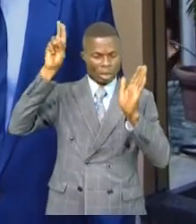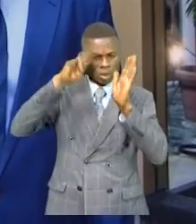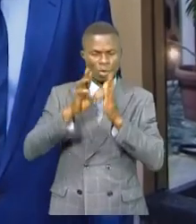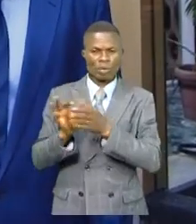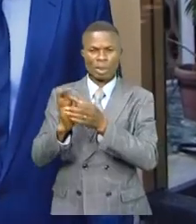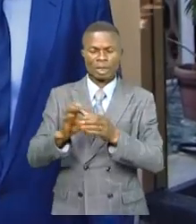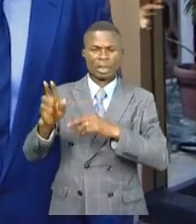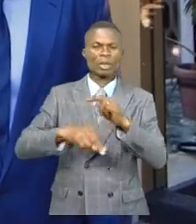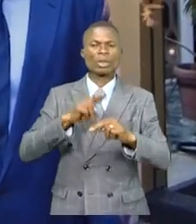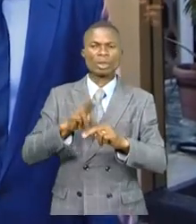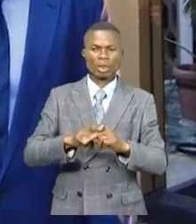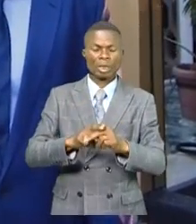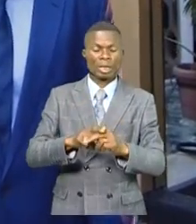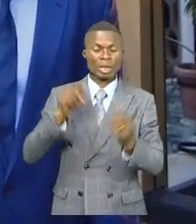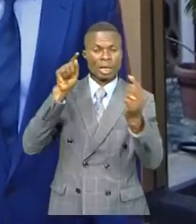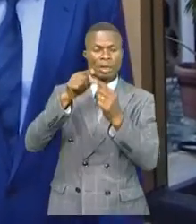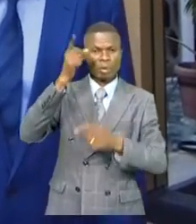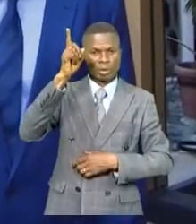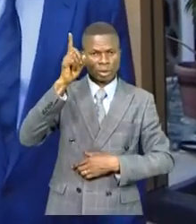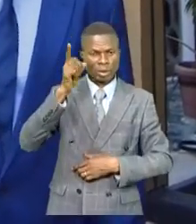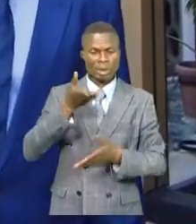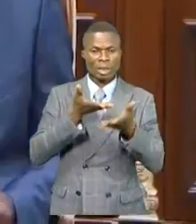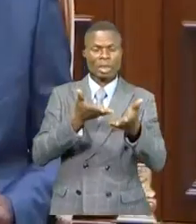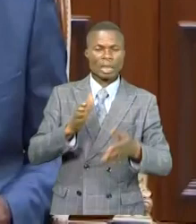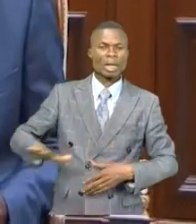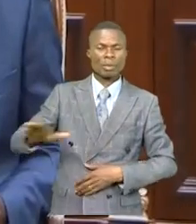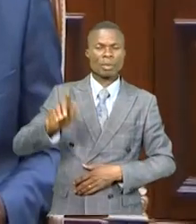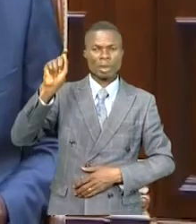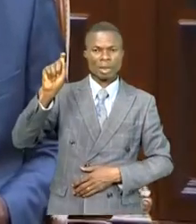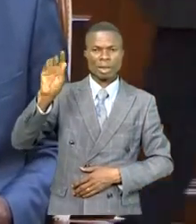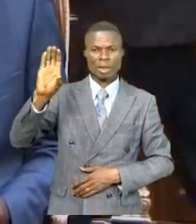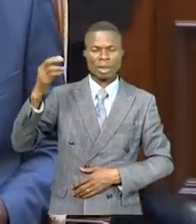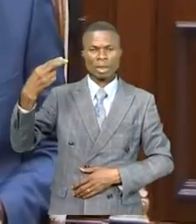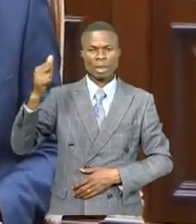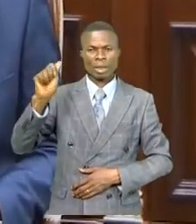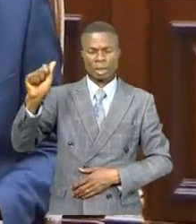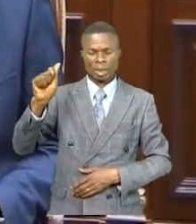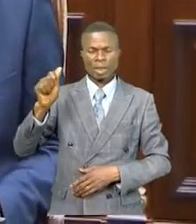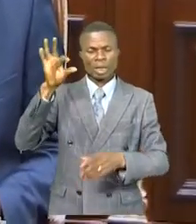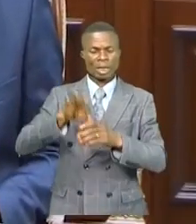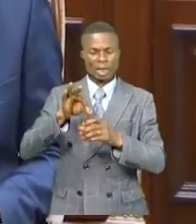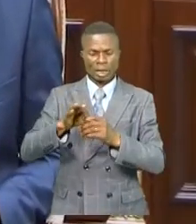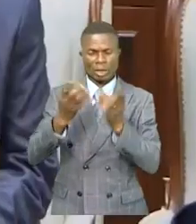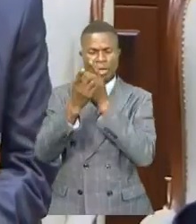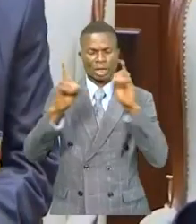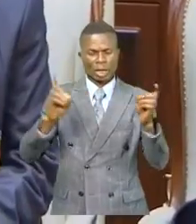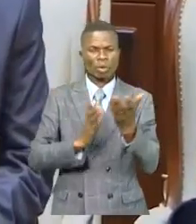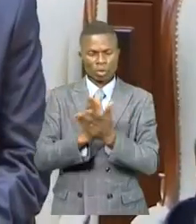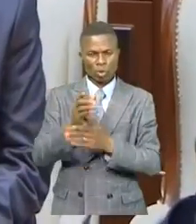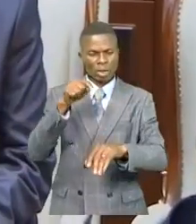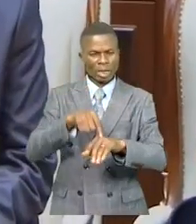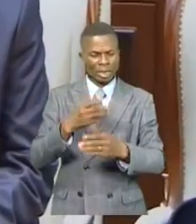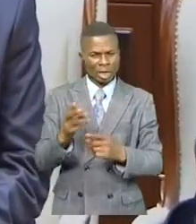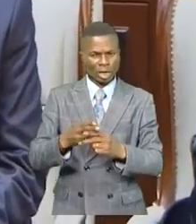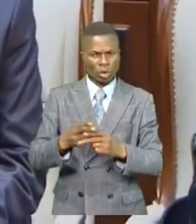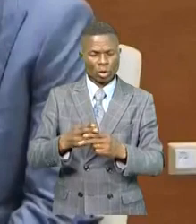nationale s'assigne l'objectif de conduire le Tchad vers des élections démocratiques dans les meilleurs délais requis. En attendant,